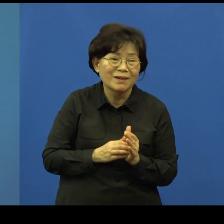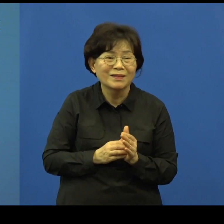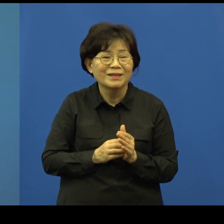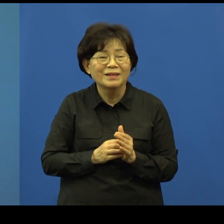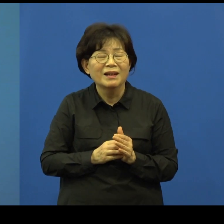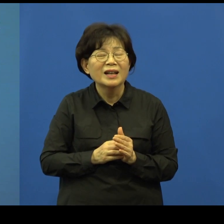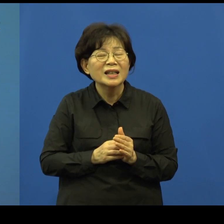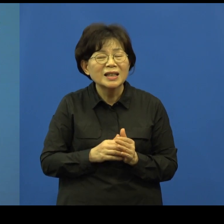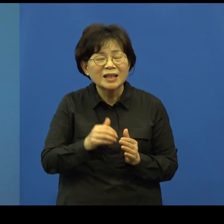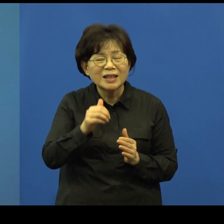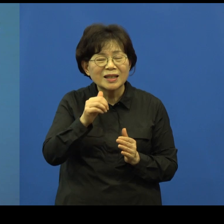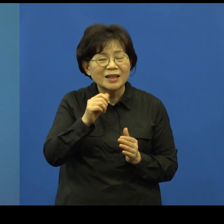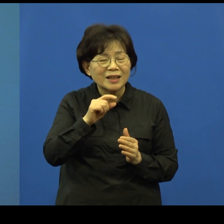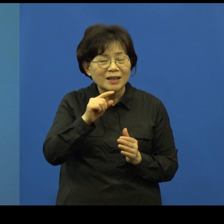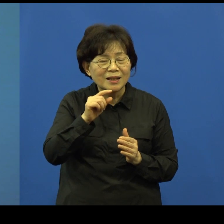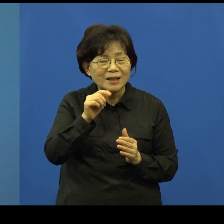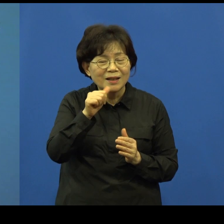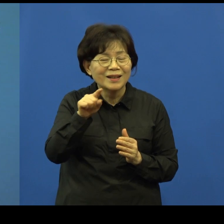헐 뭐 이러고